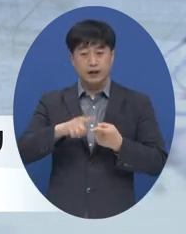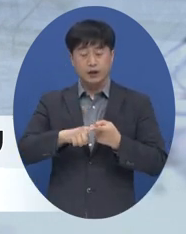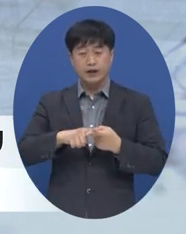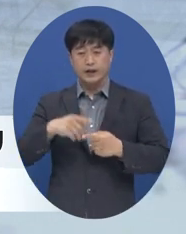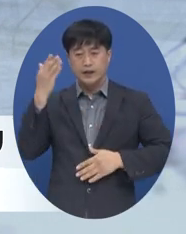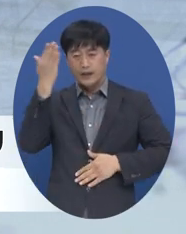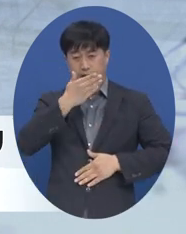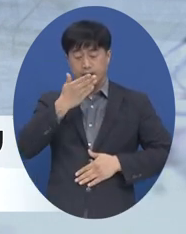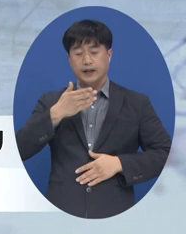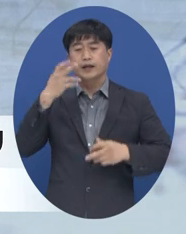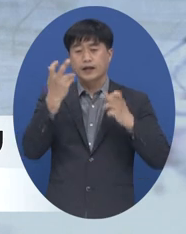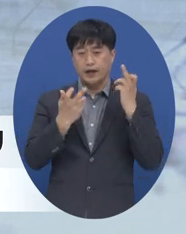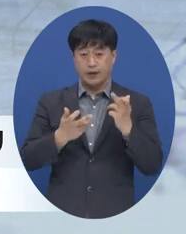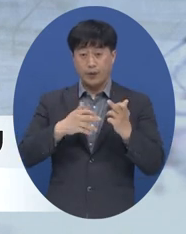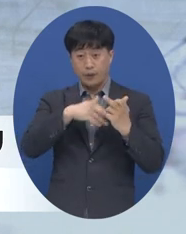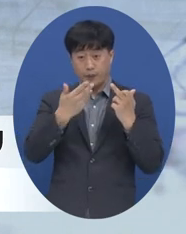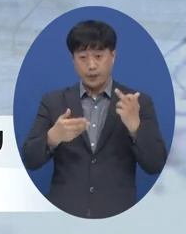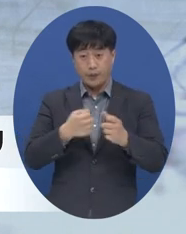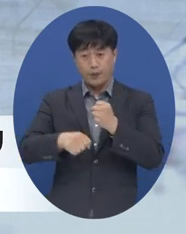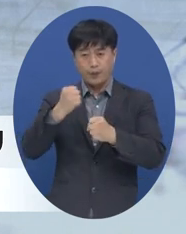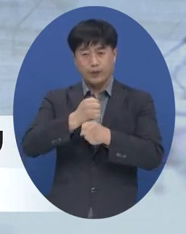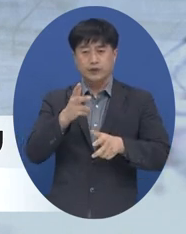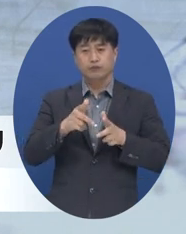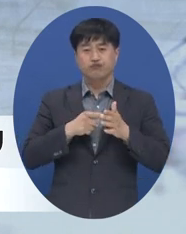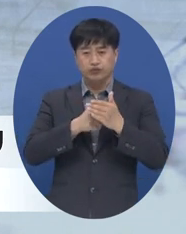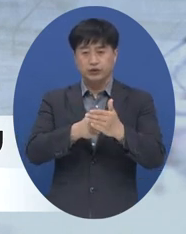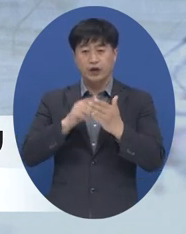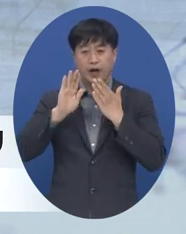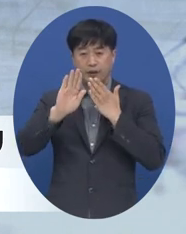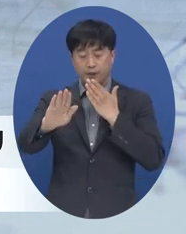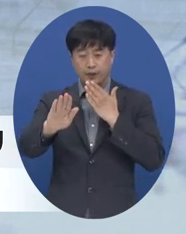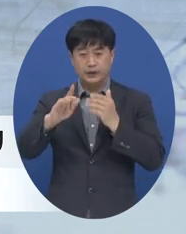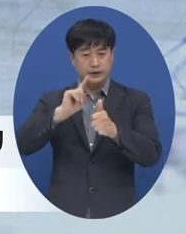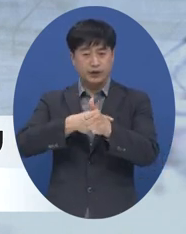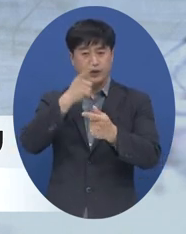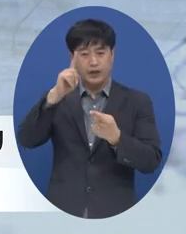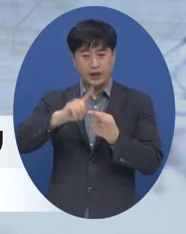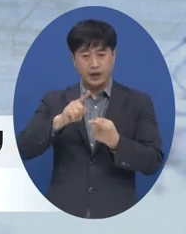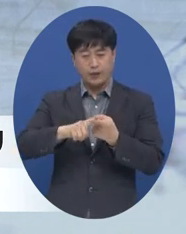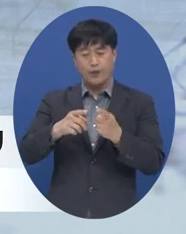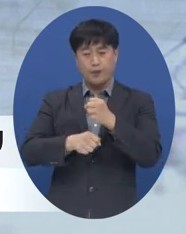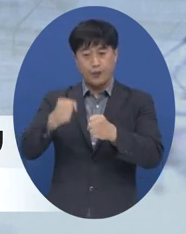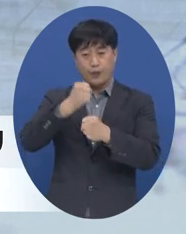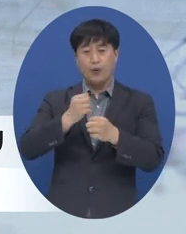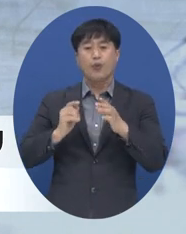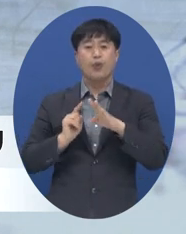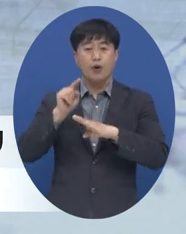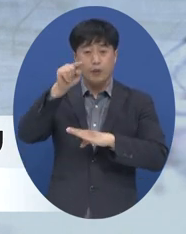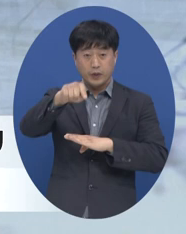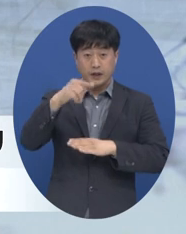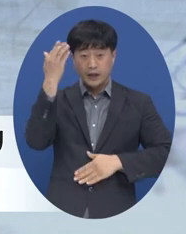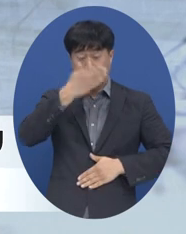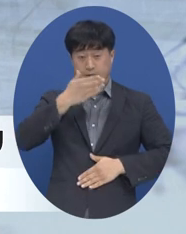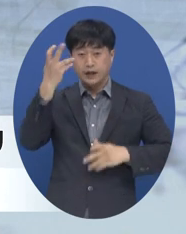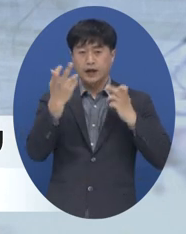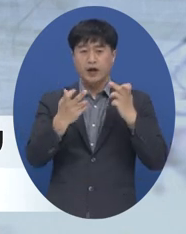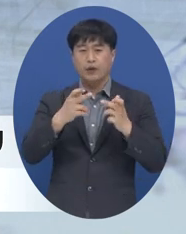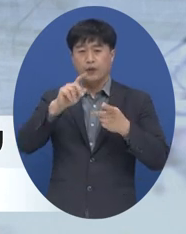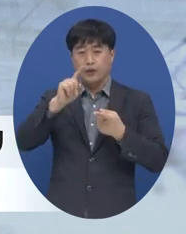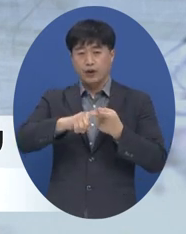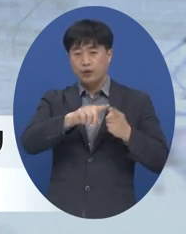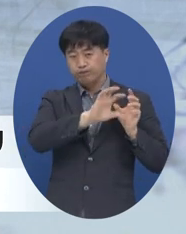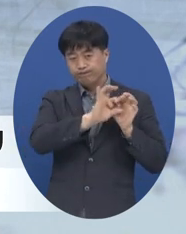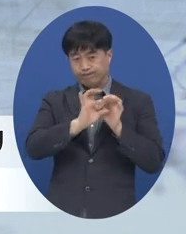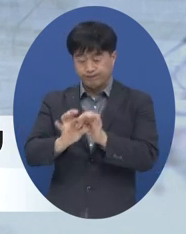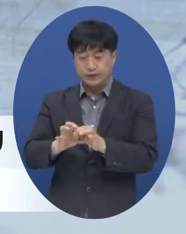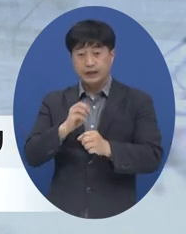청정계곡 하천 복원 사업을 추진했는데요. 경기도는 앞으로 자연 그대로의 복원을 넘어 청정계곡이 유지될 수 있는